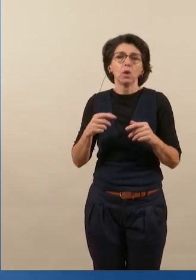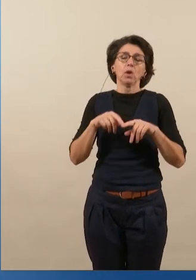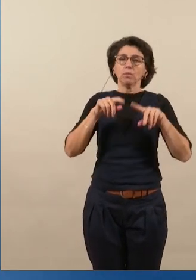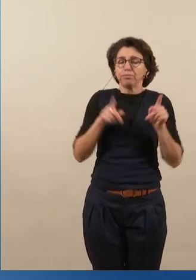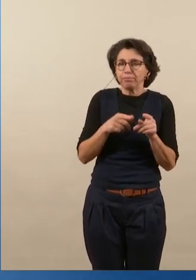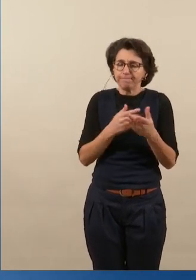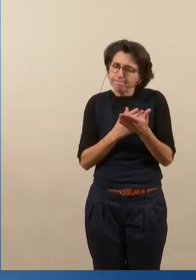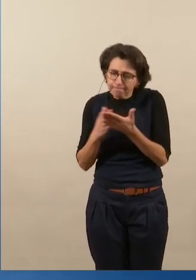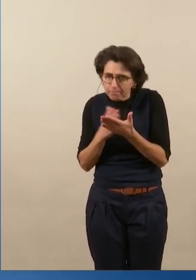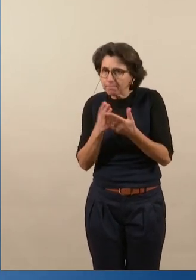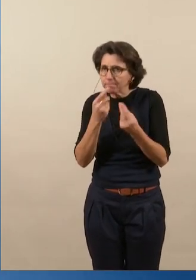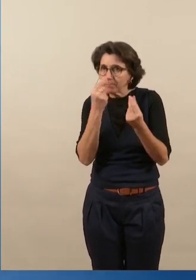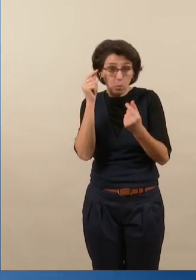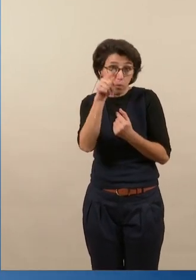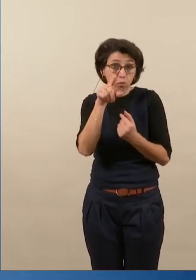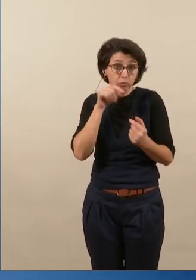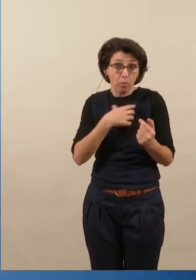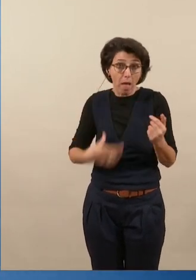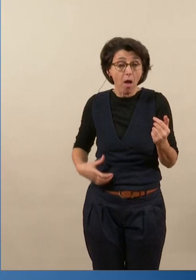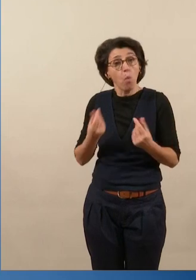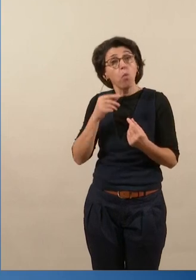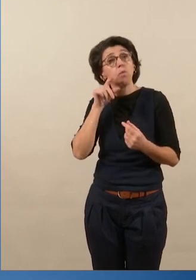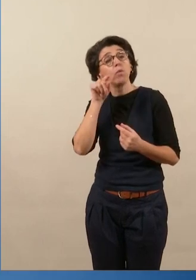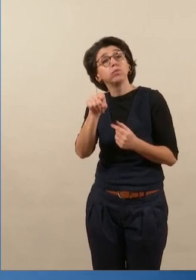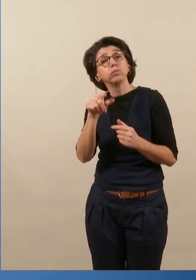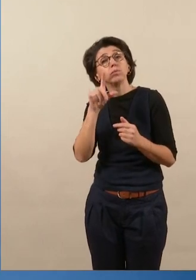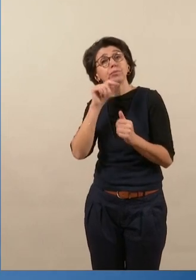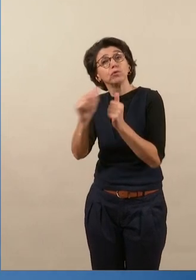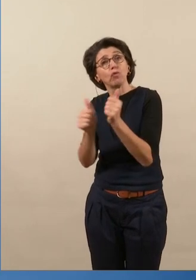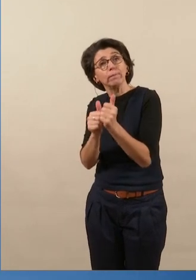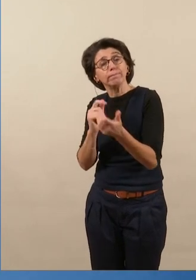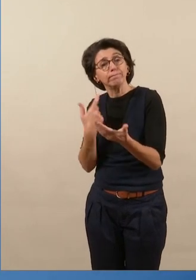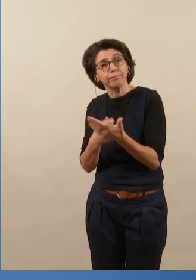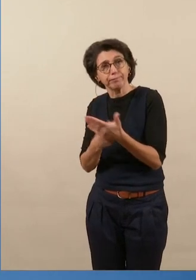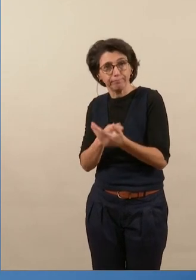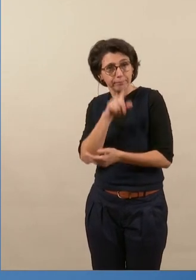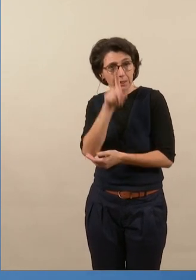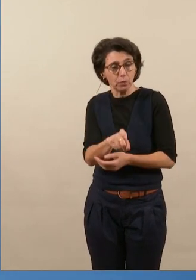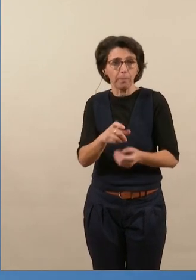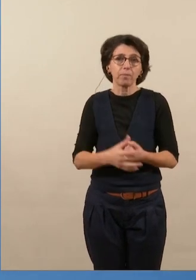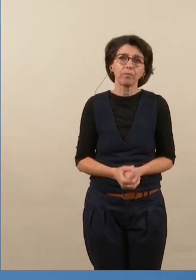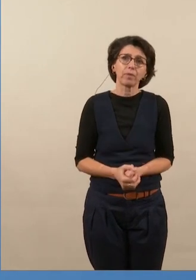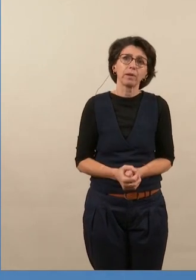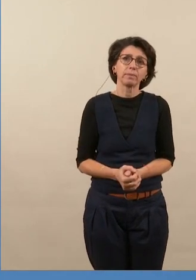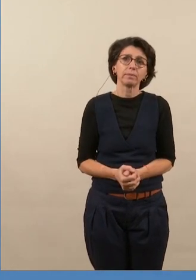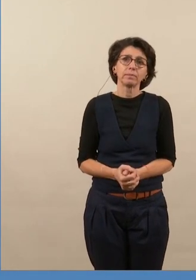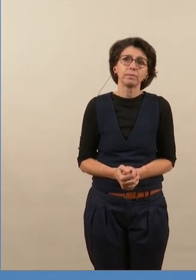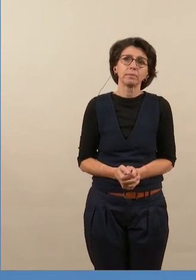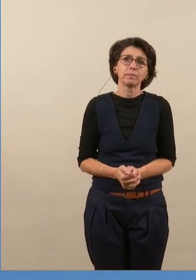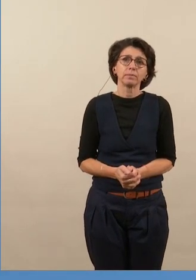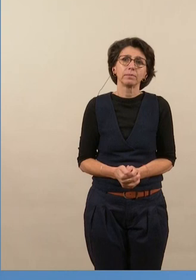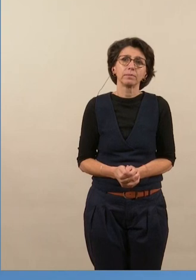l'AD finance euh la dette a pris en 10 mois